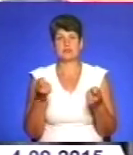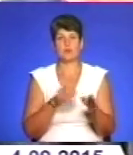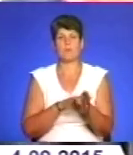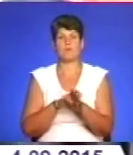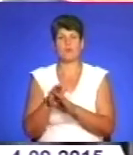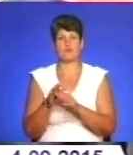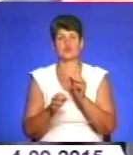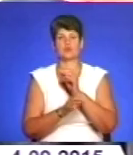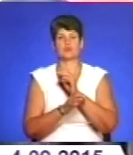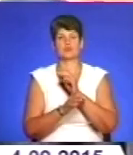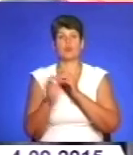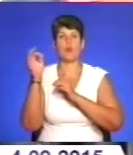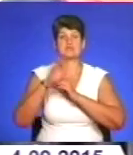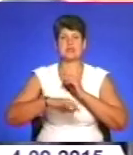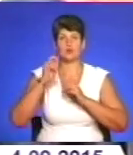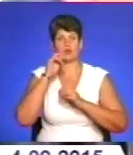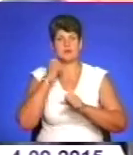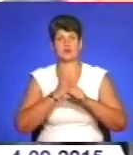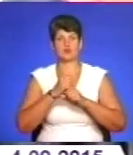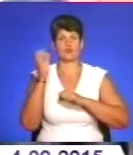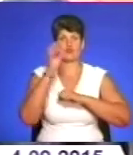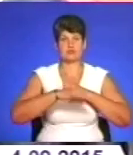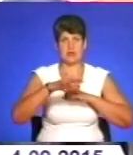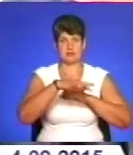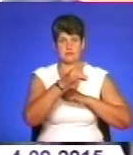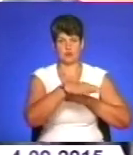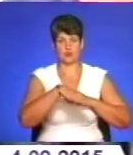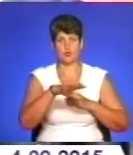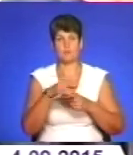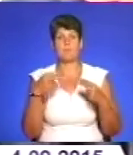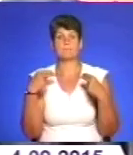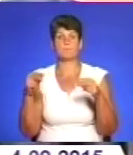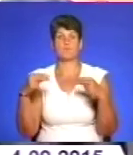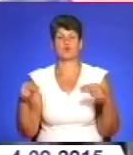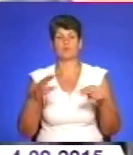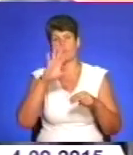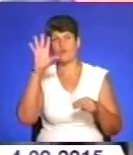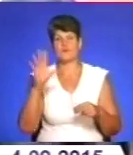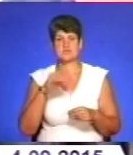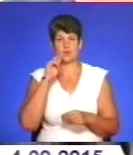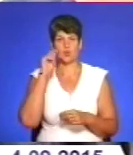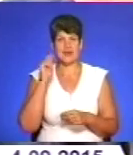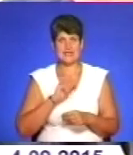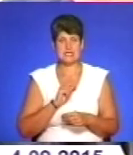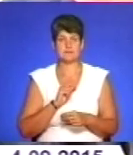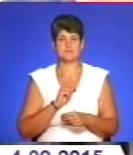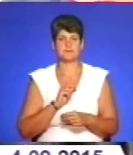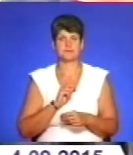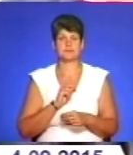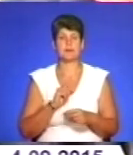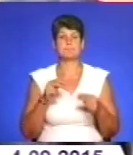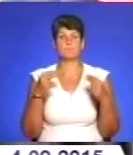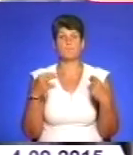по Західній Україні. Працюємо в Західному регіоні, продаємо по всій Україні,